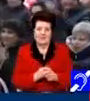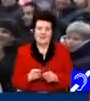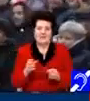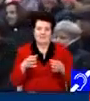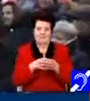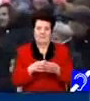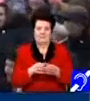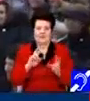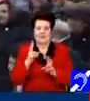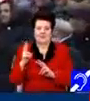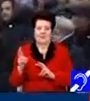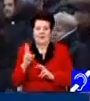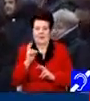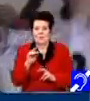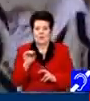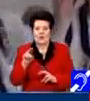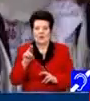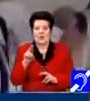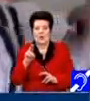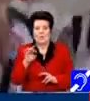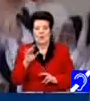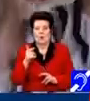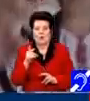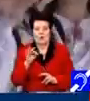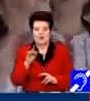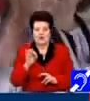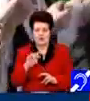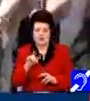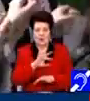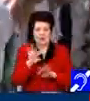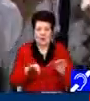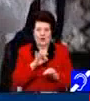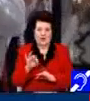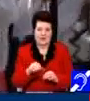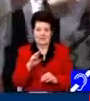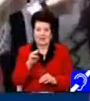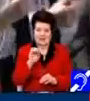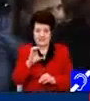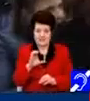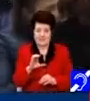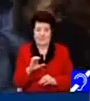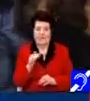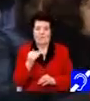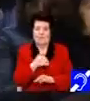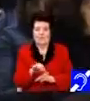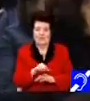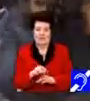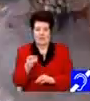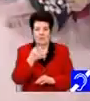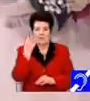ansamblul folcloric Răzeșii din comuna Pogonești. Acțiunea face parte din proiectul transfrontalier Republica Moldova-România.